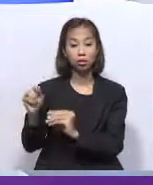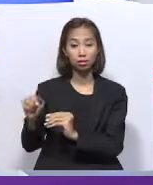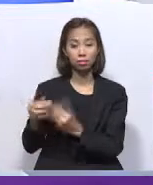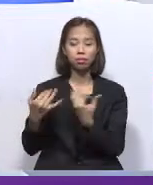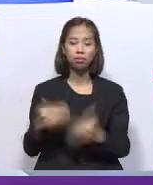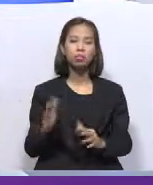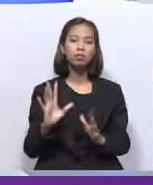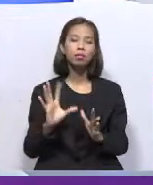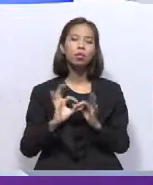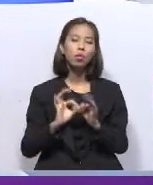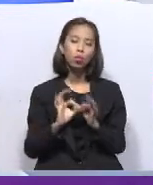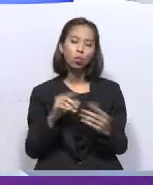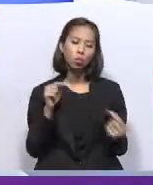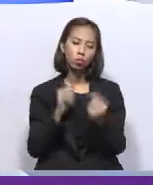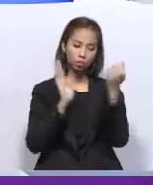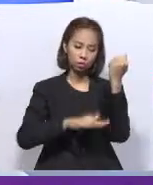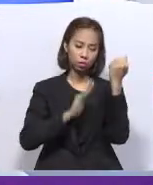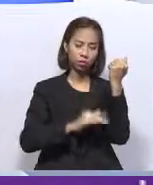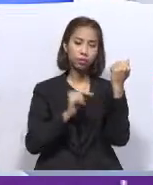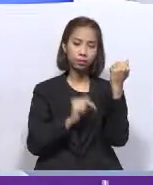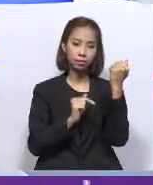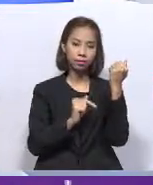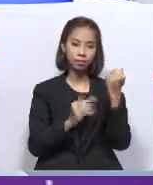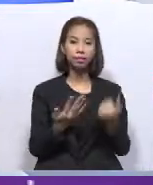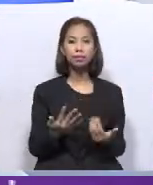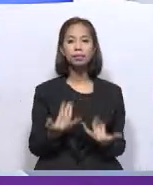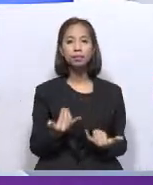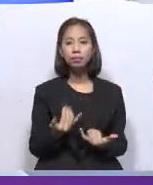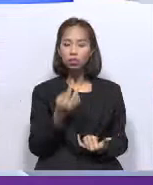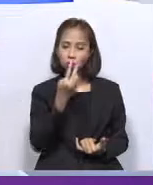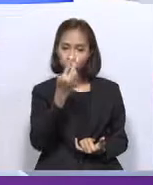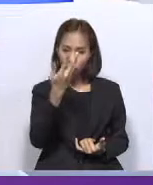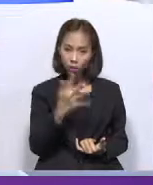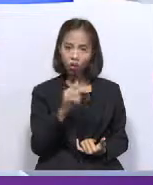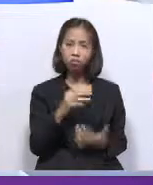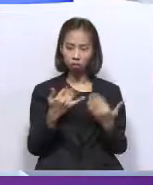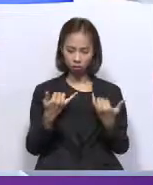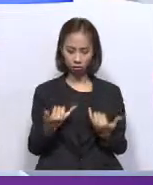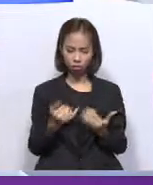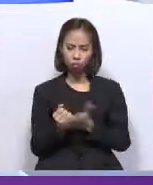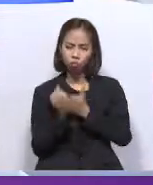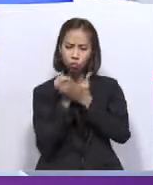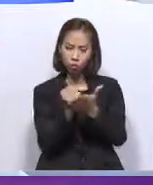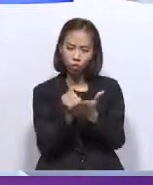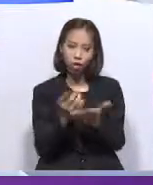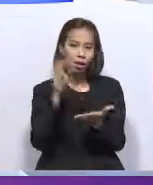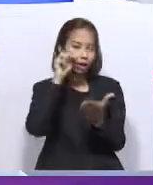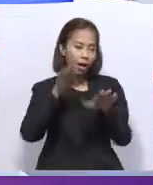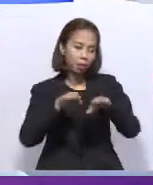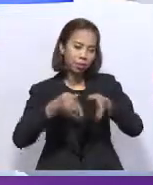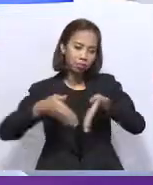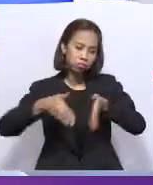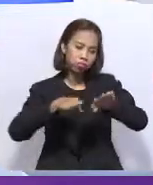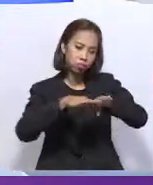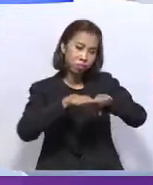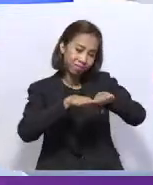ะครับเรื่องของพื้นที่ภาคใต้เนี่ยก็ดูแล้วตอนนี้แม้ว่าทางกรมชลเองจะสามารถรักษาระดับน้ำให้อยู่ต่ำกว่าต